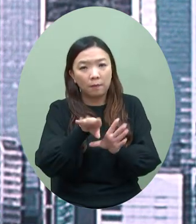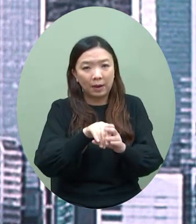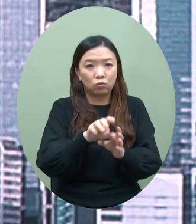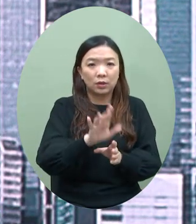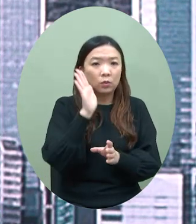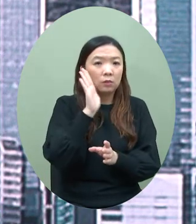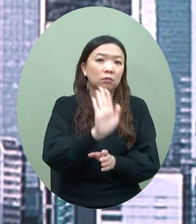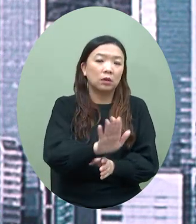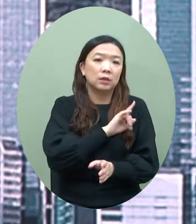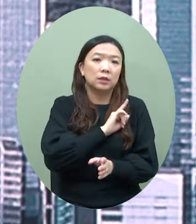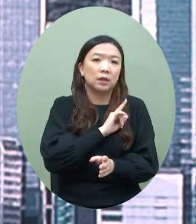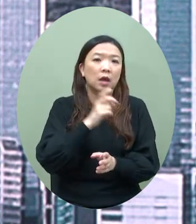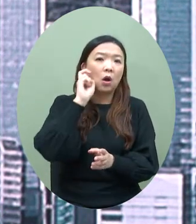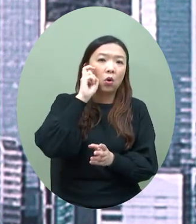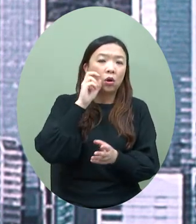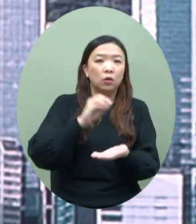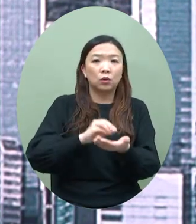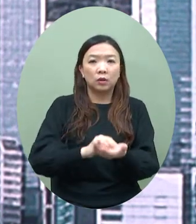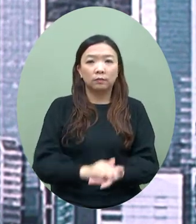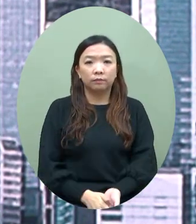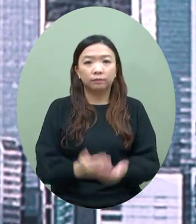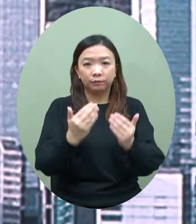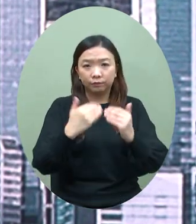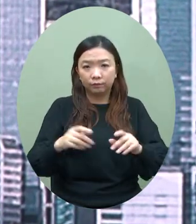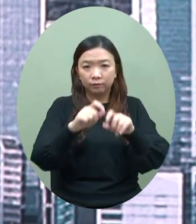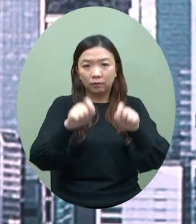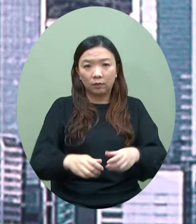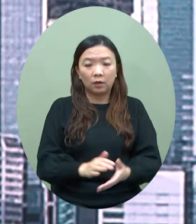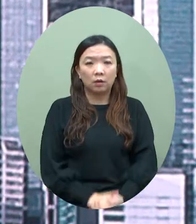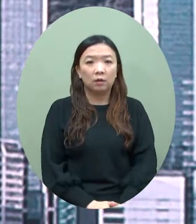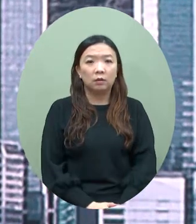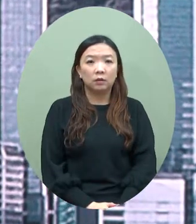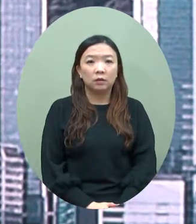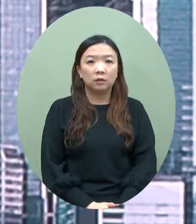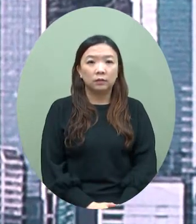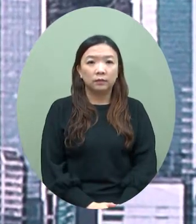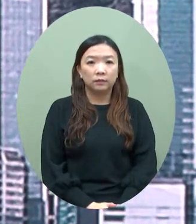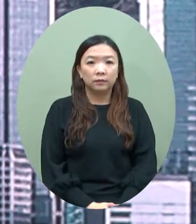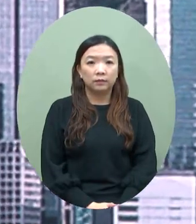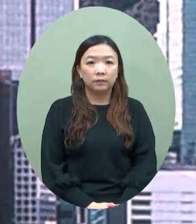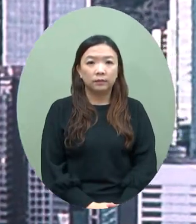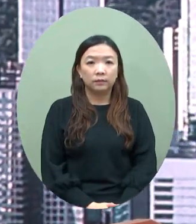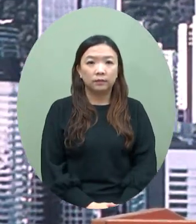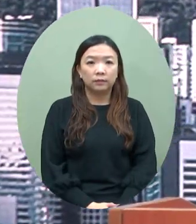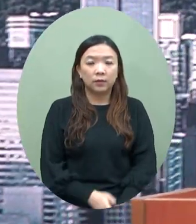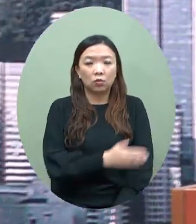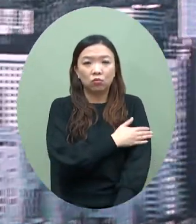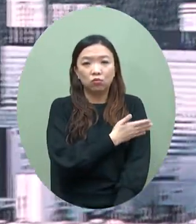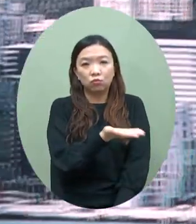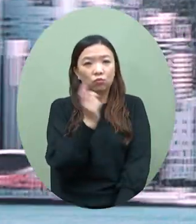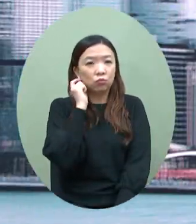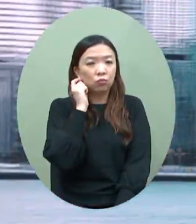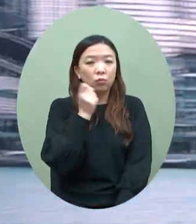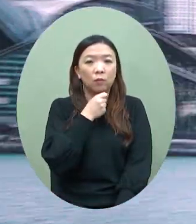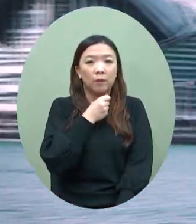考慮咧嚟去決定嘅。 下一個提問，後排最左邊的記者，女記者，唔